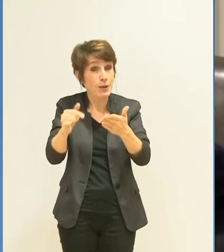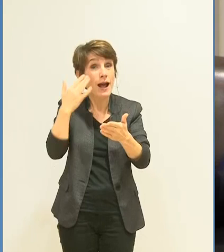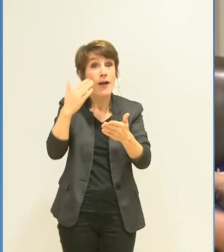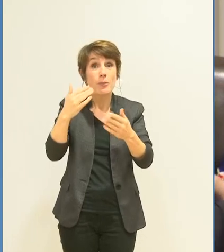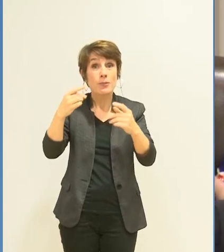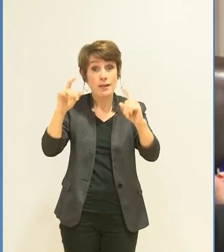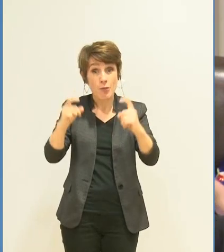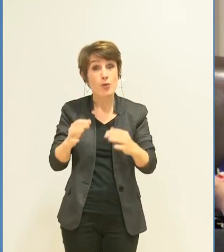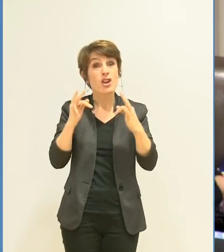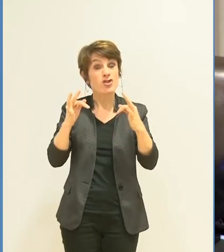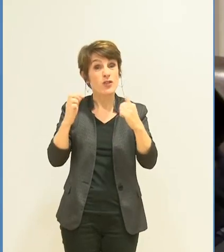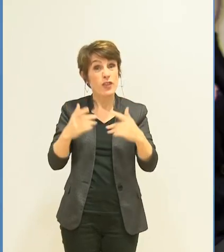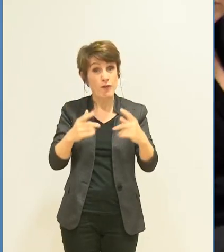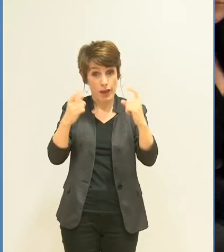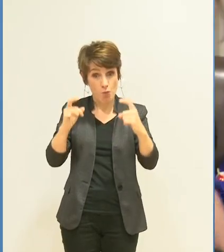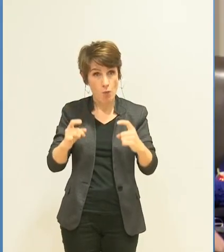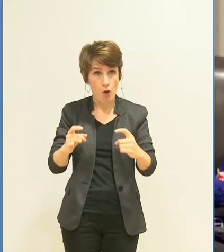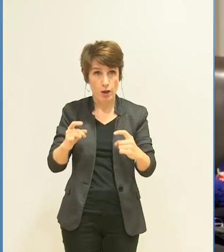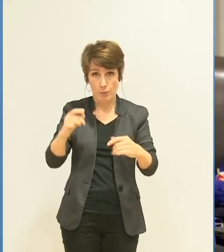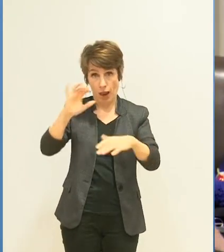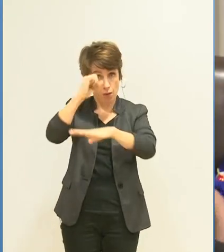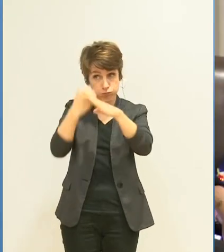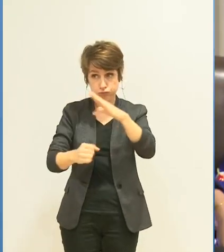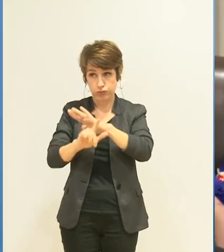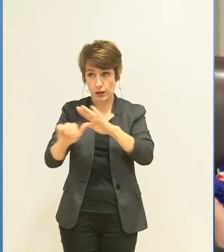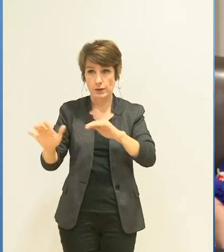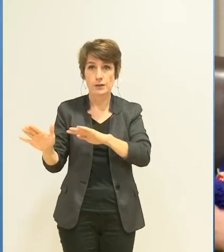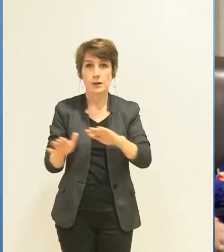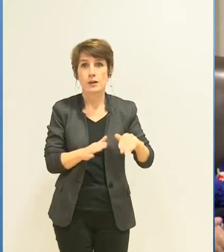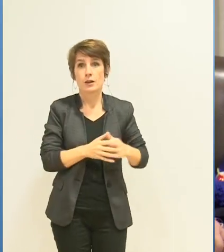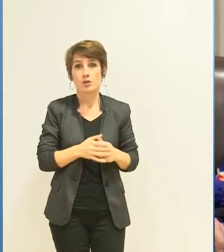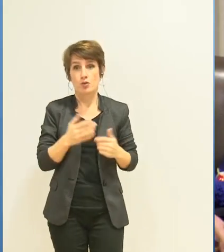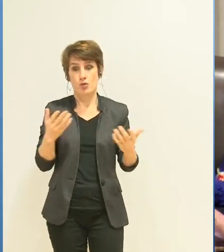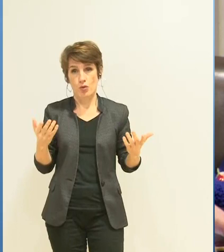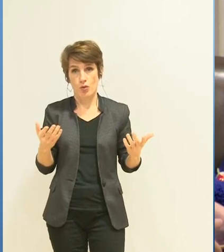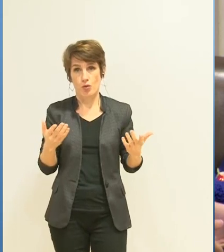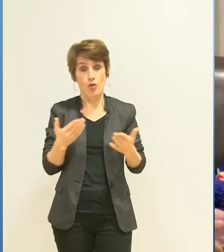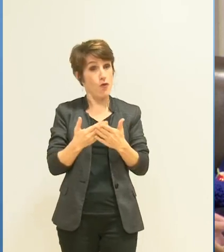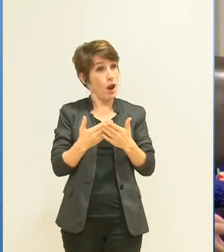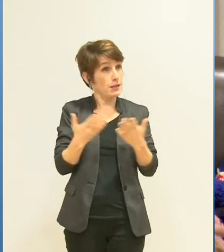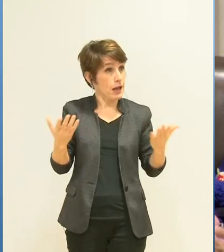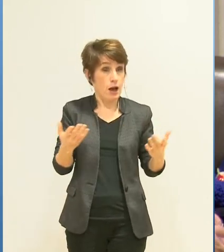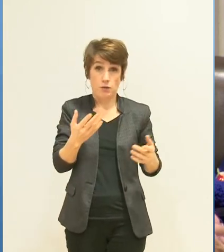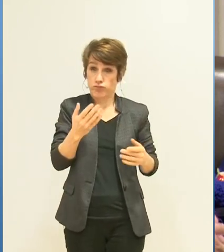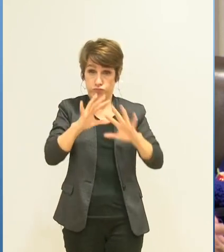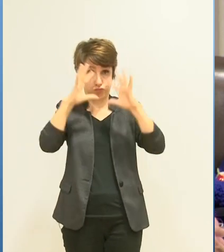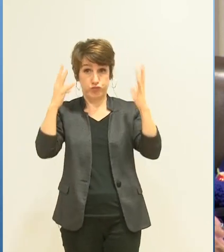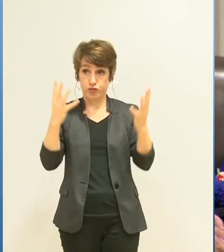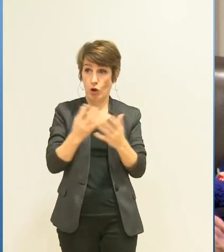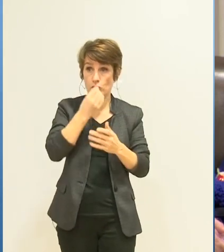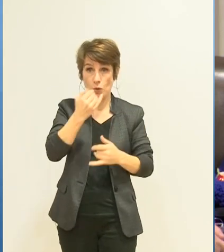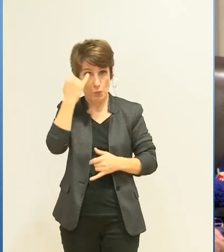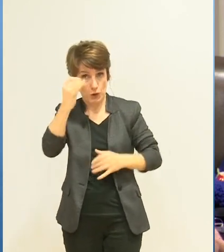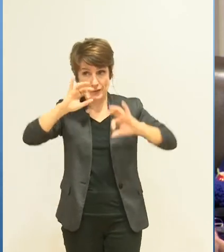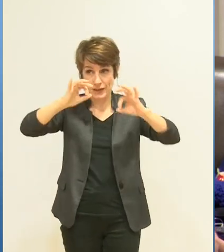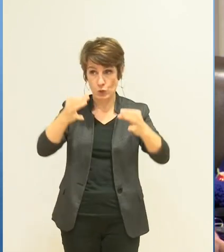immédiatement donc voilà monsieur le maire mes chers collègues c'était une bonne idée c'est une bonne idée globalement mais il